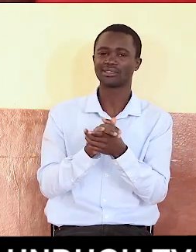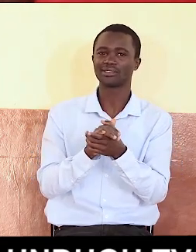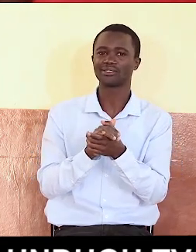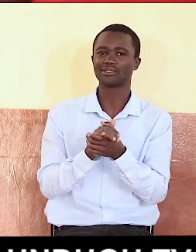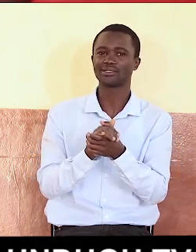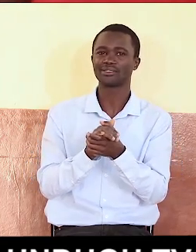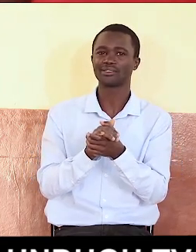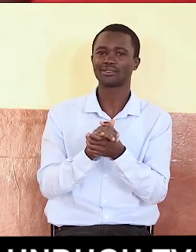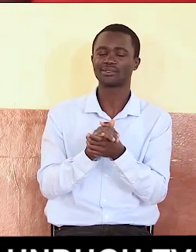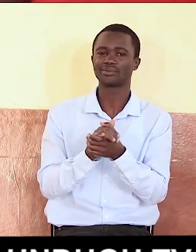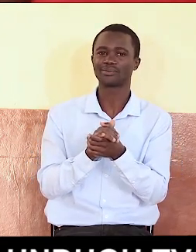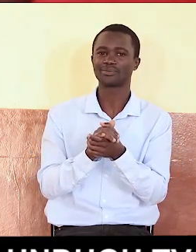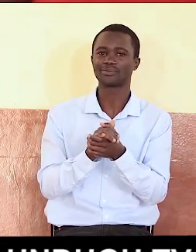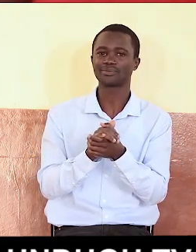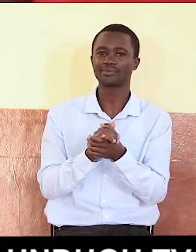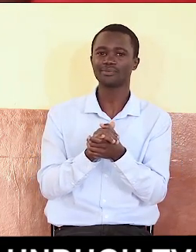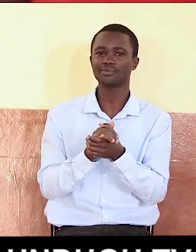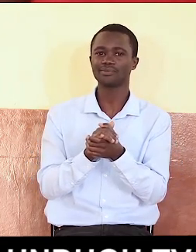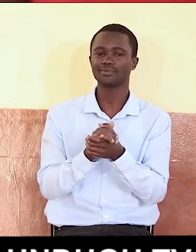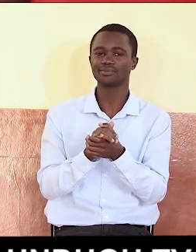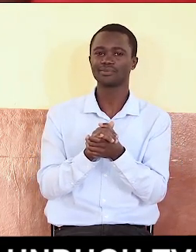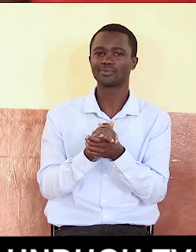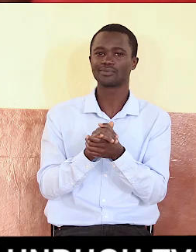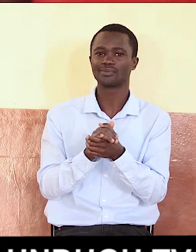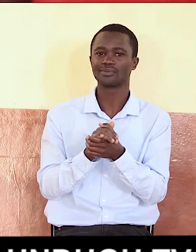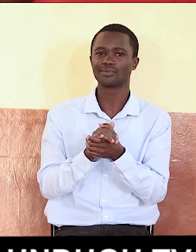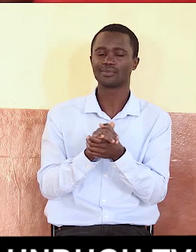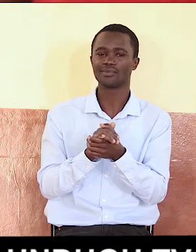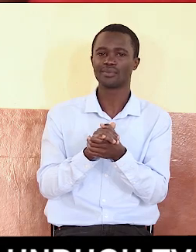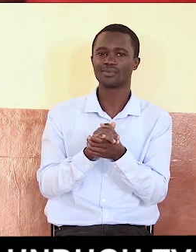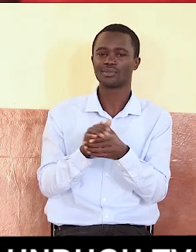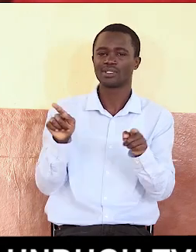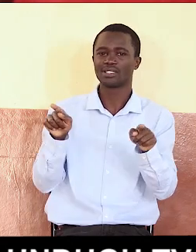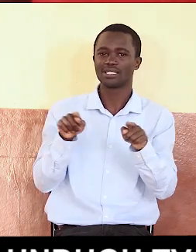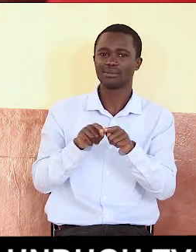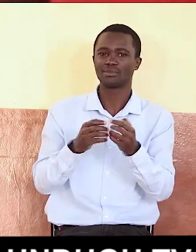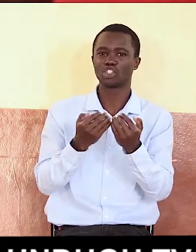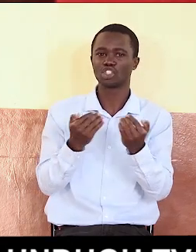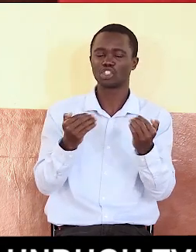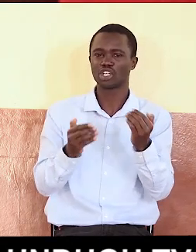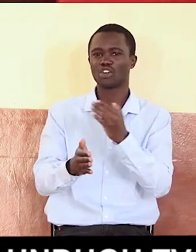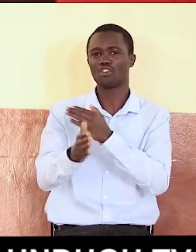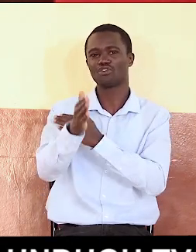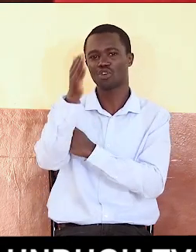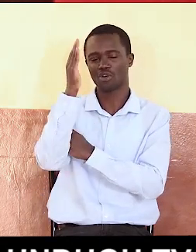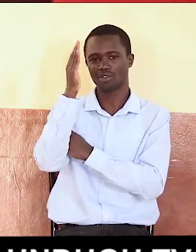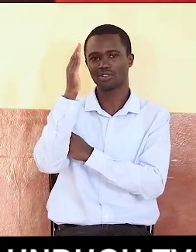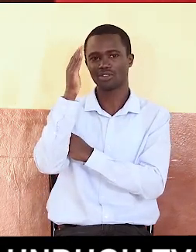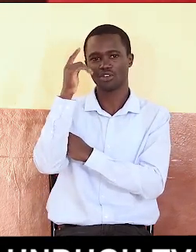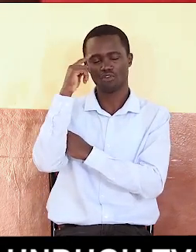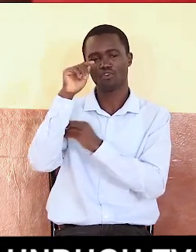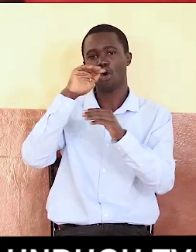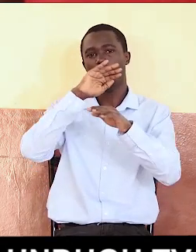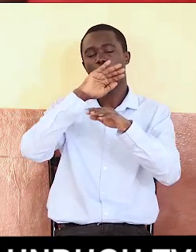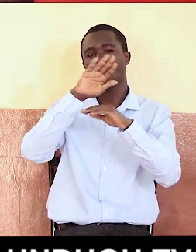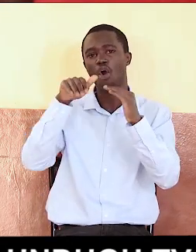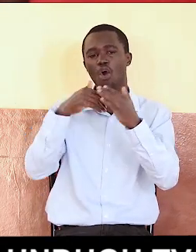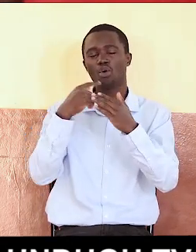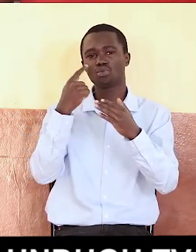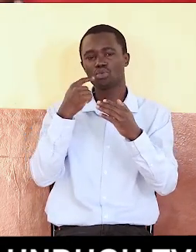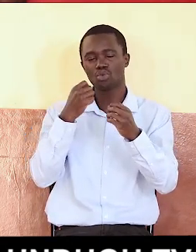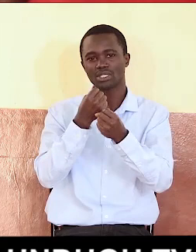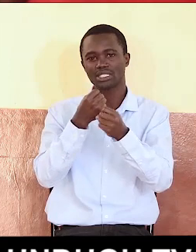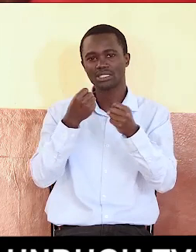wa ufalme wake kwa wote wale wanaotakazwa kwa imani hiyo.